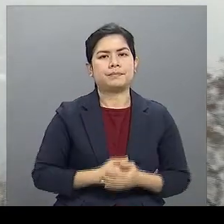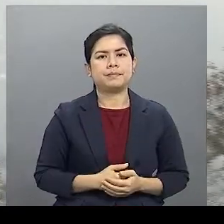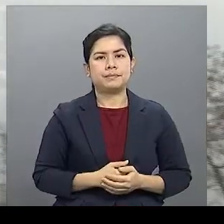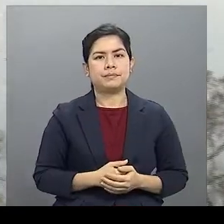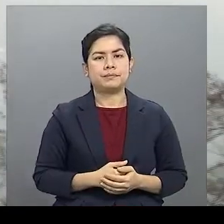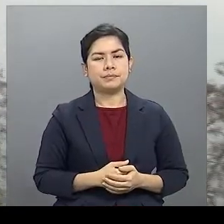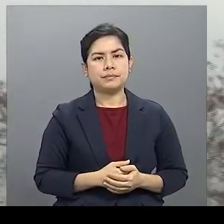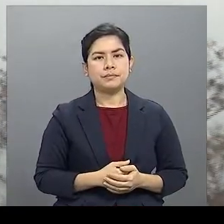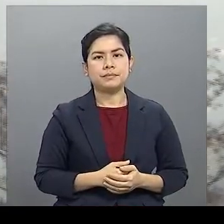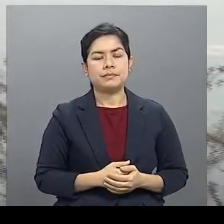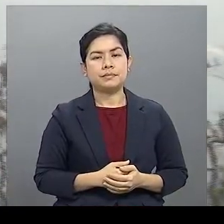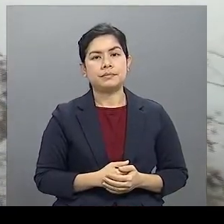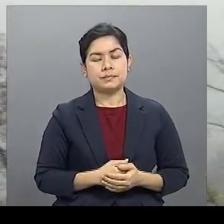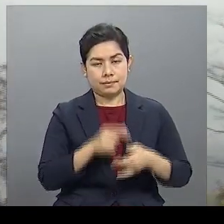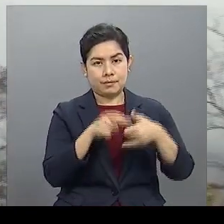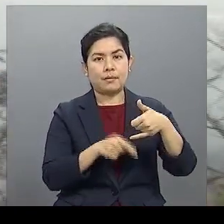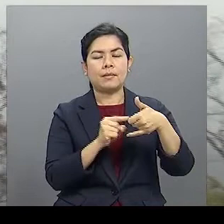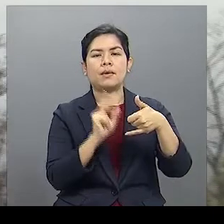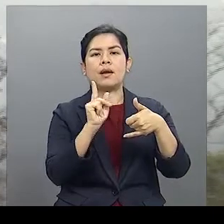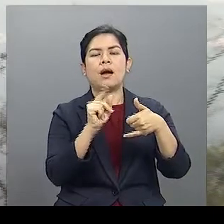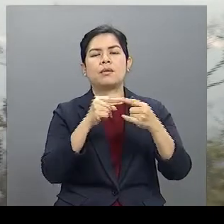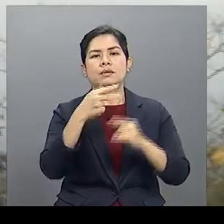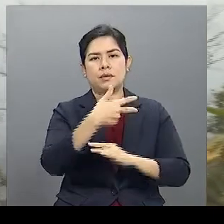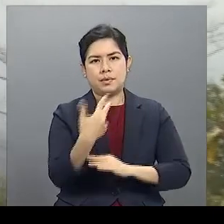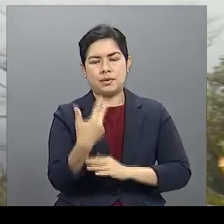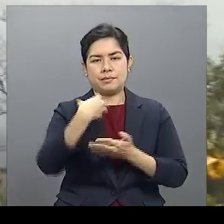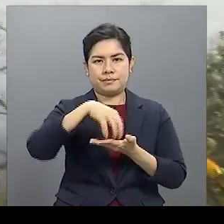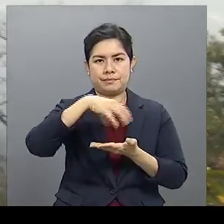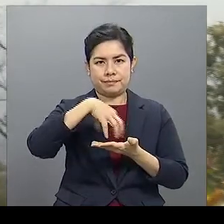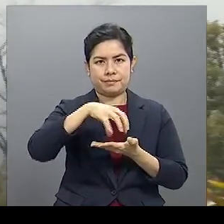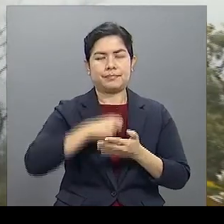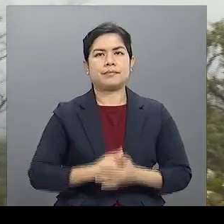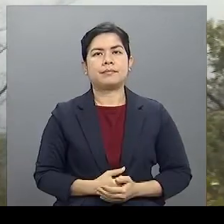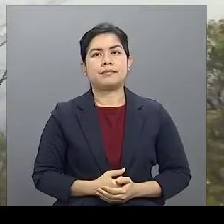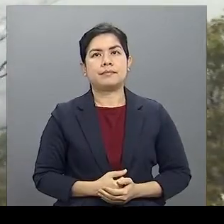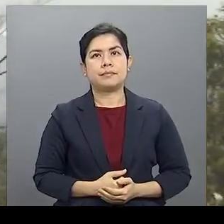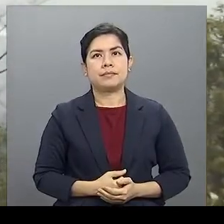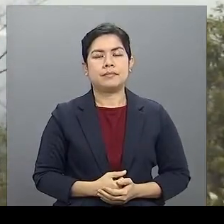วสันต์ปัญญาเรือนไทย PBS รายงาน